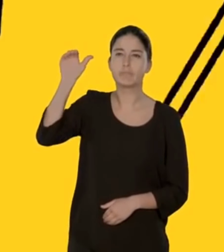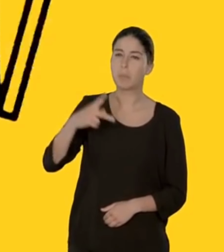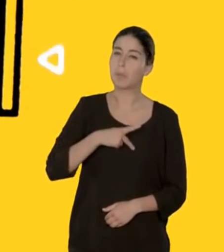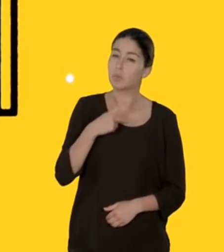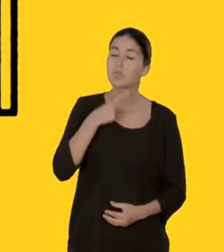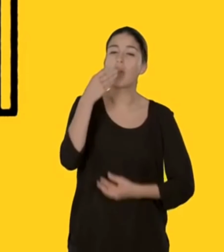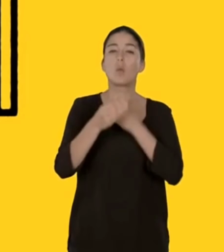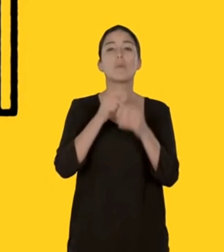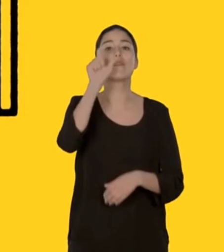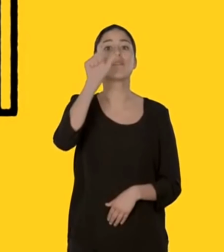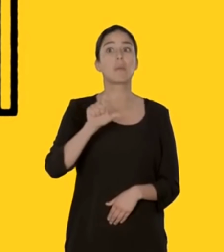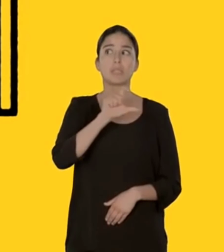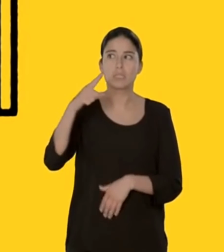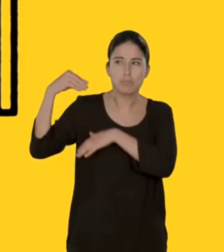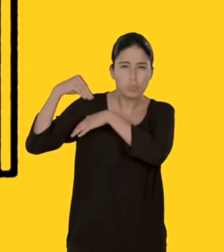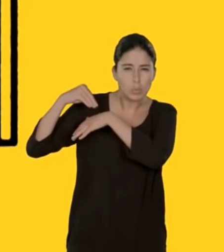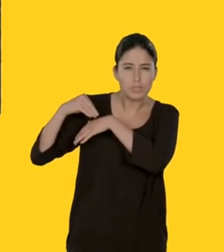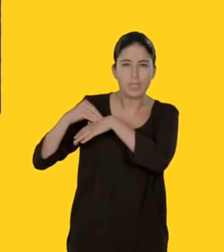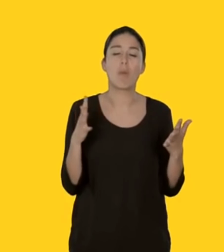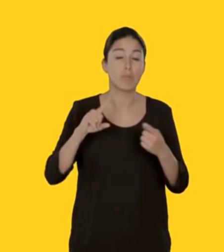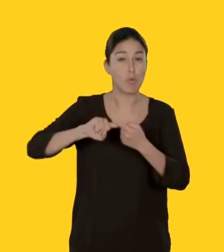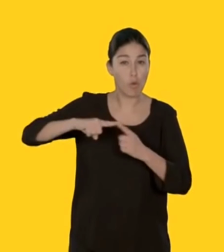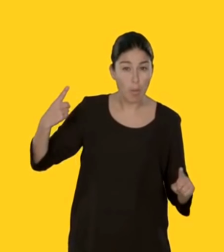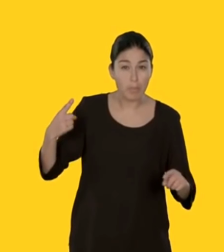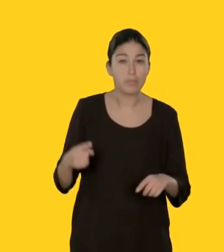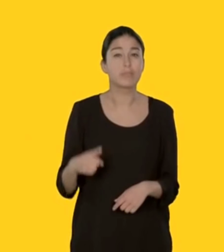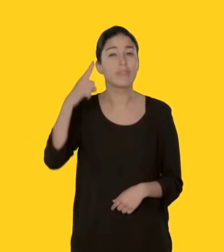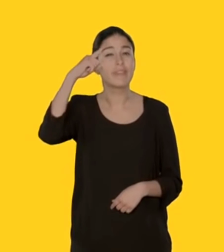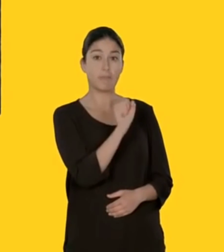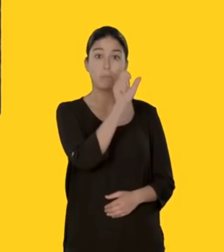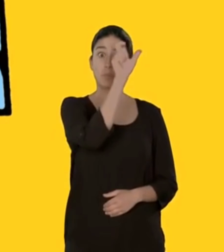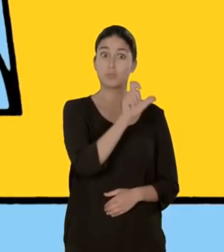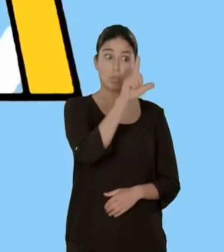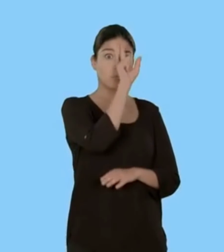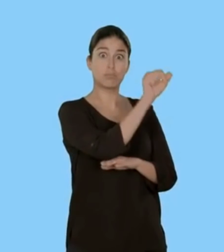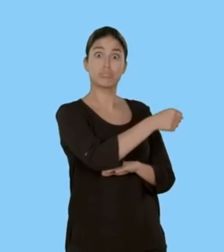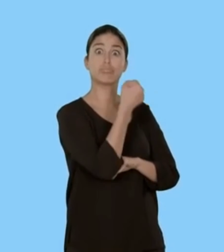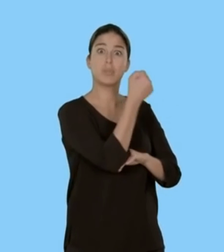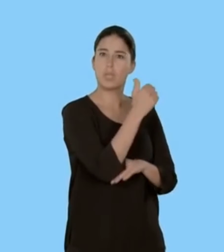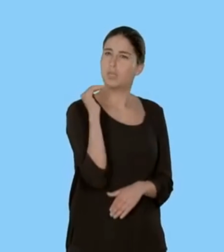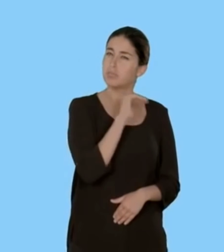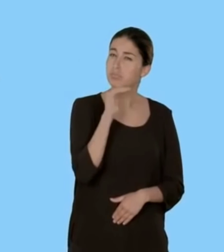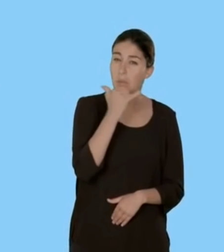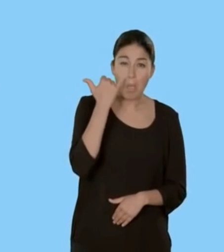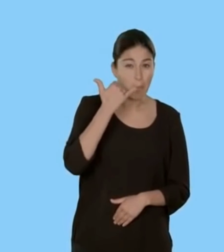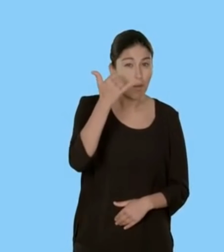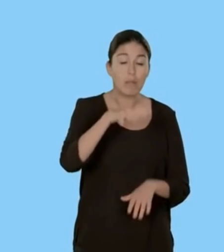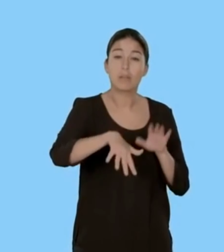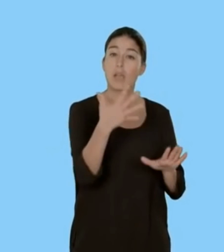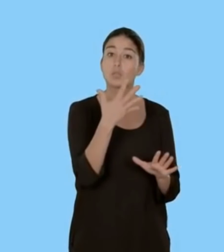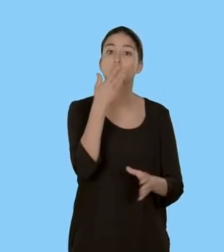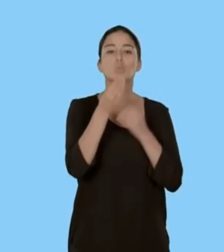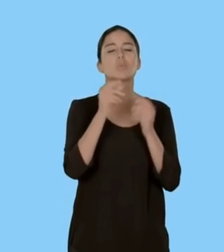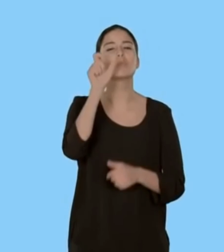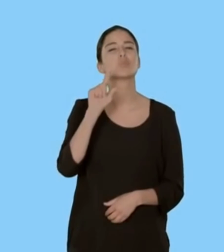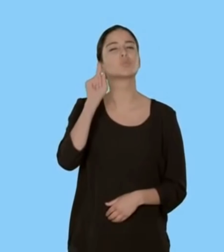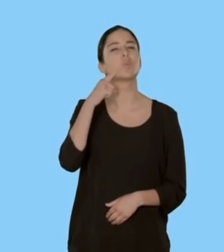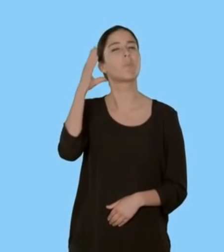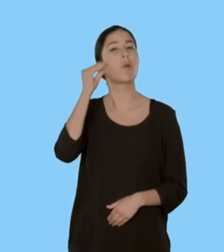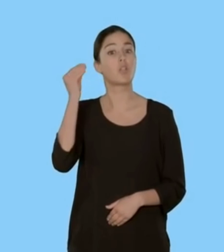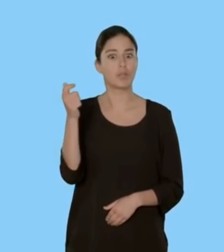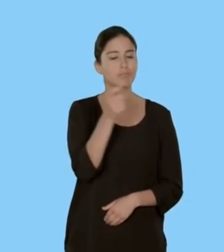Si vous prenez des médicaments, demandez conseil à votre crampe. Si vous voyez une personne victime d'un malaise,